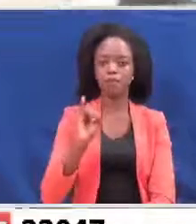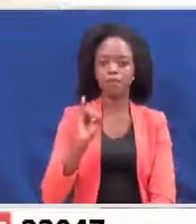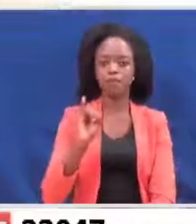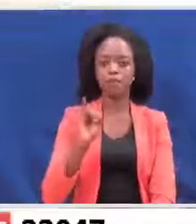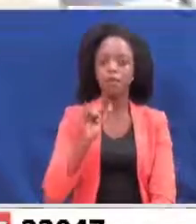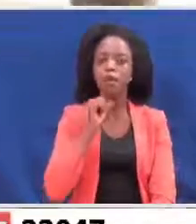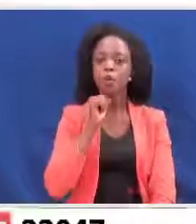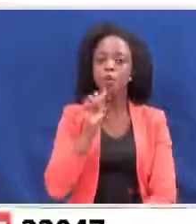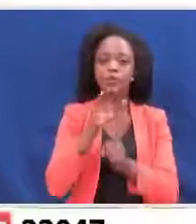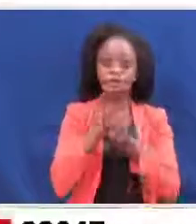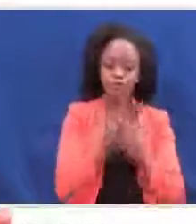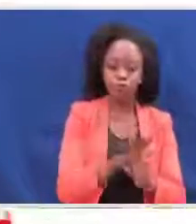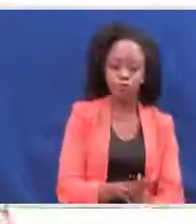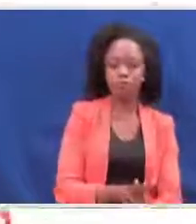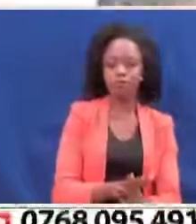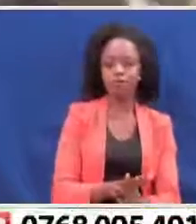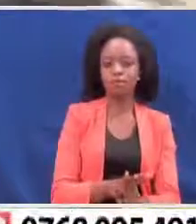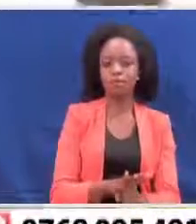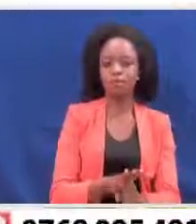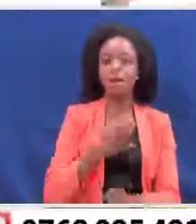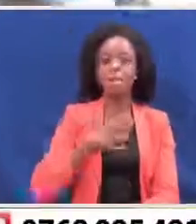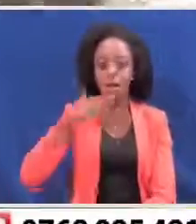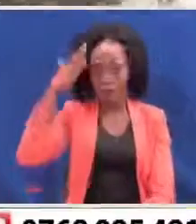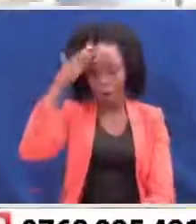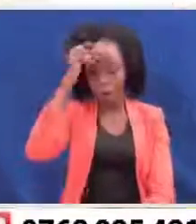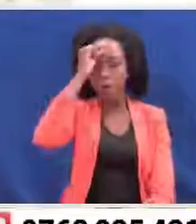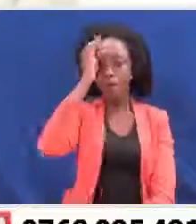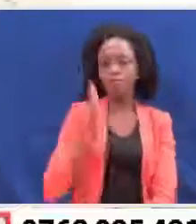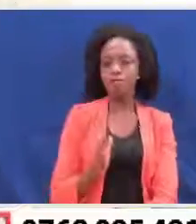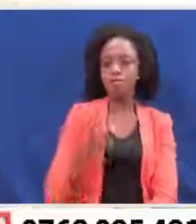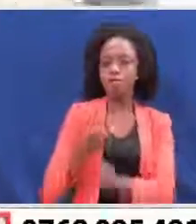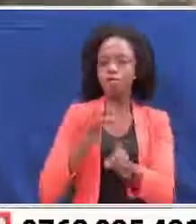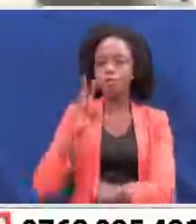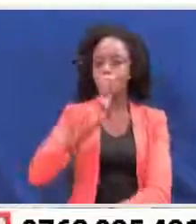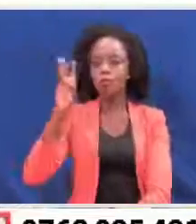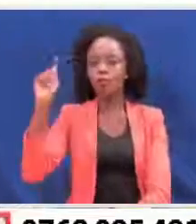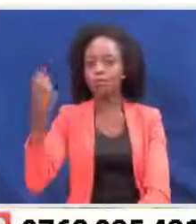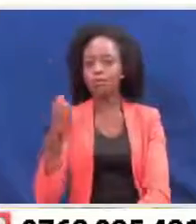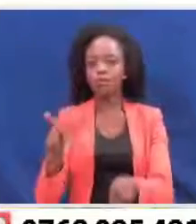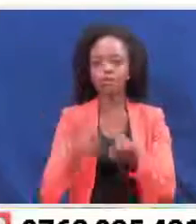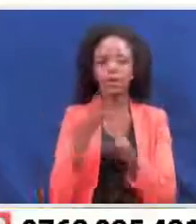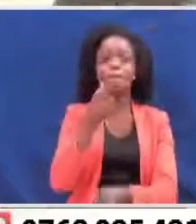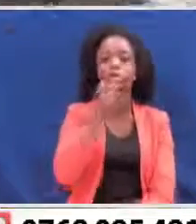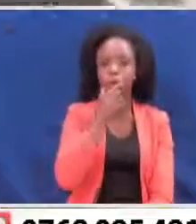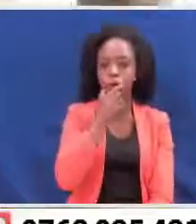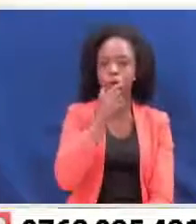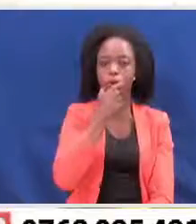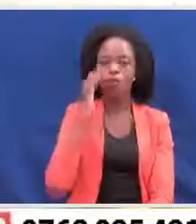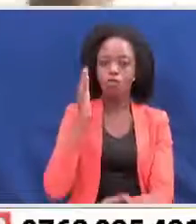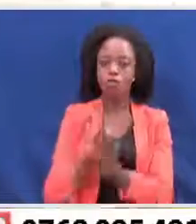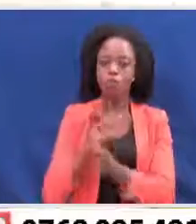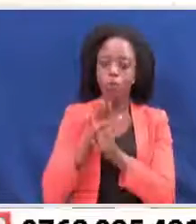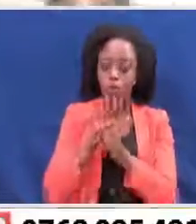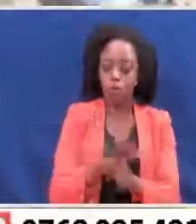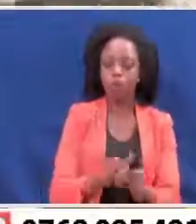be intimidated or blackmailed. I'm aware governors from Western Kenya and Luo Nyanza have been intimidated